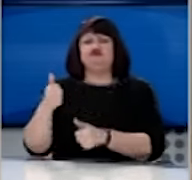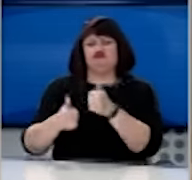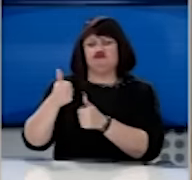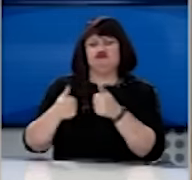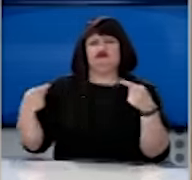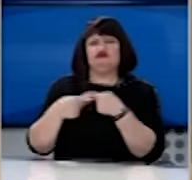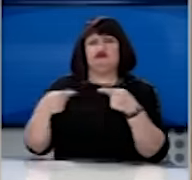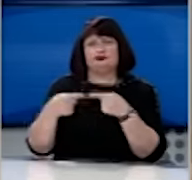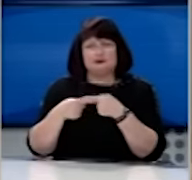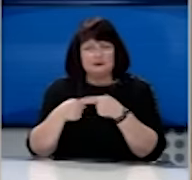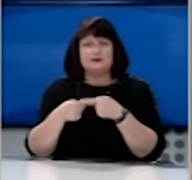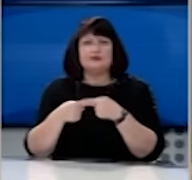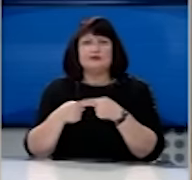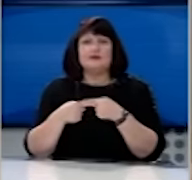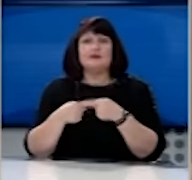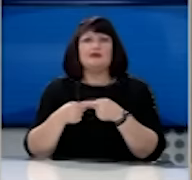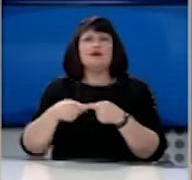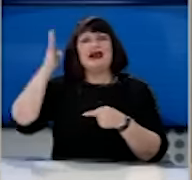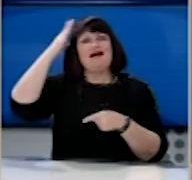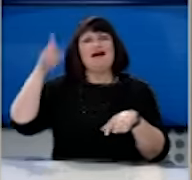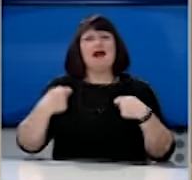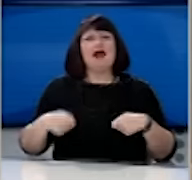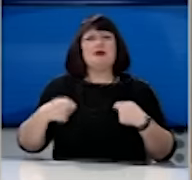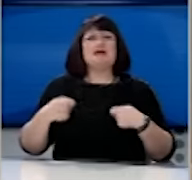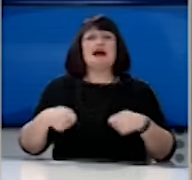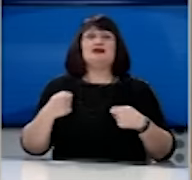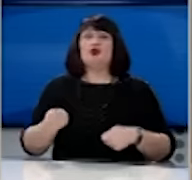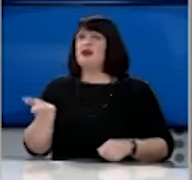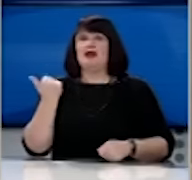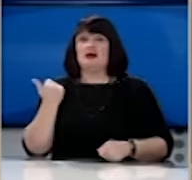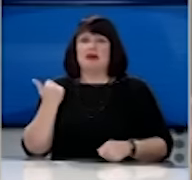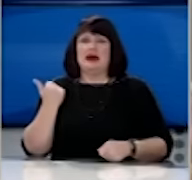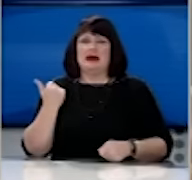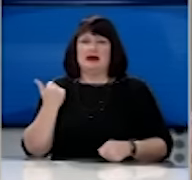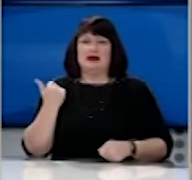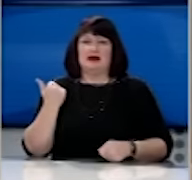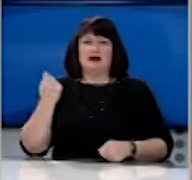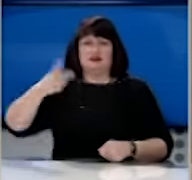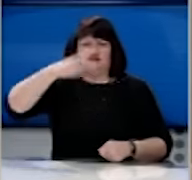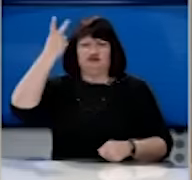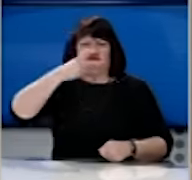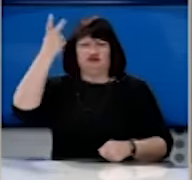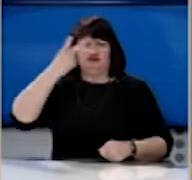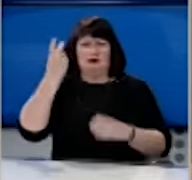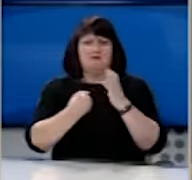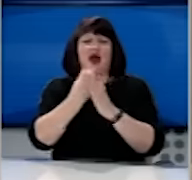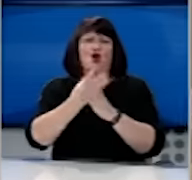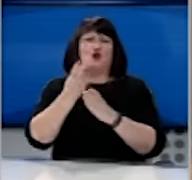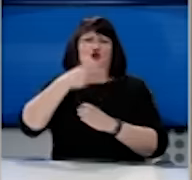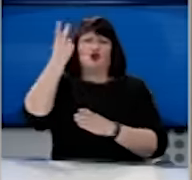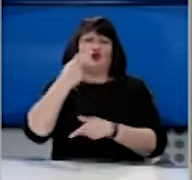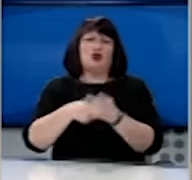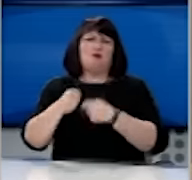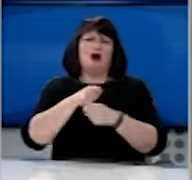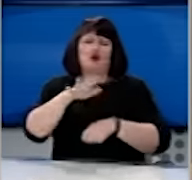ανταγωνισμούς, χωρίς τους οποίους ο καπιταλισμός βέβαια δεν μπορεί να υπάρξει, με την αναρχία που βασιλεύει στην παραγωγή, στο